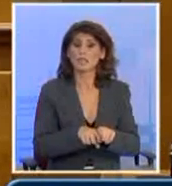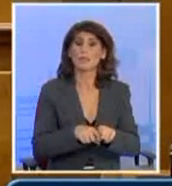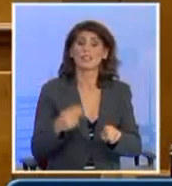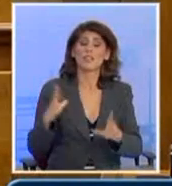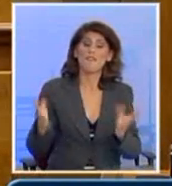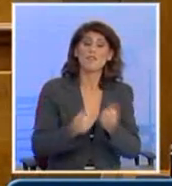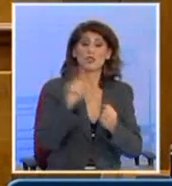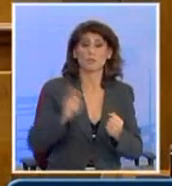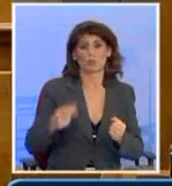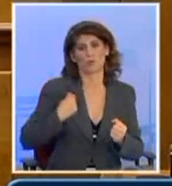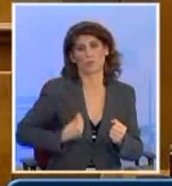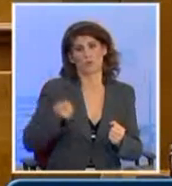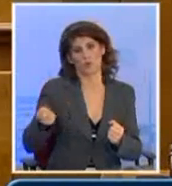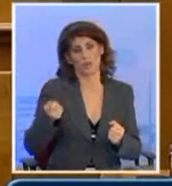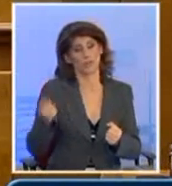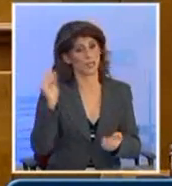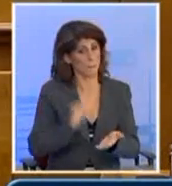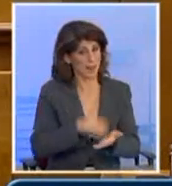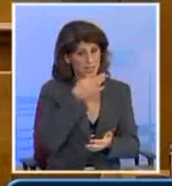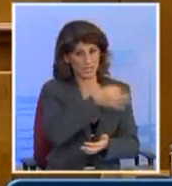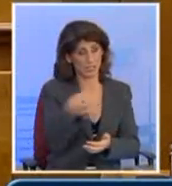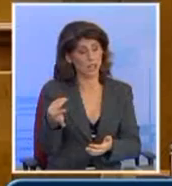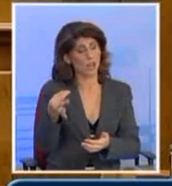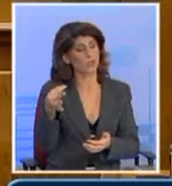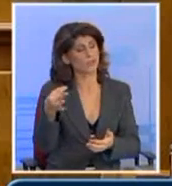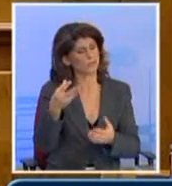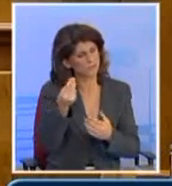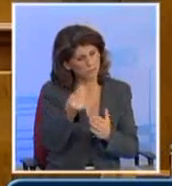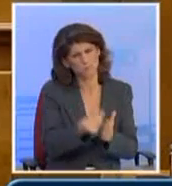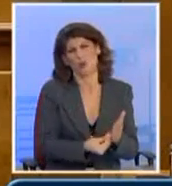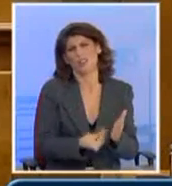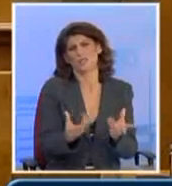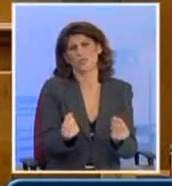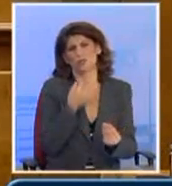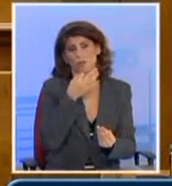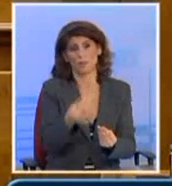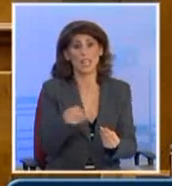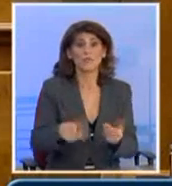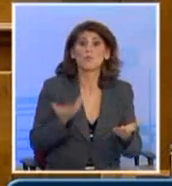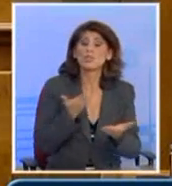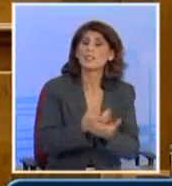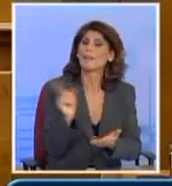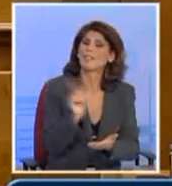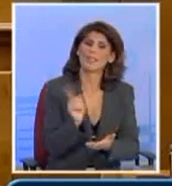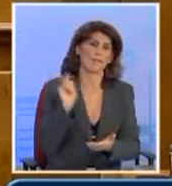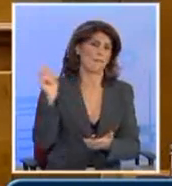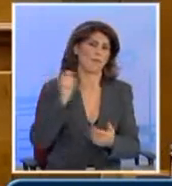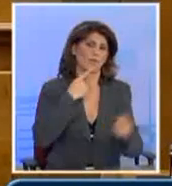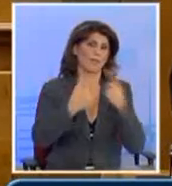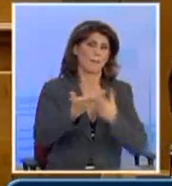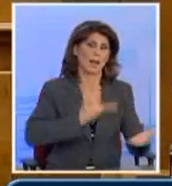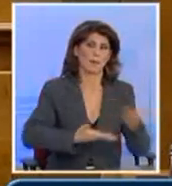χρέους. Και επαναλαμβάνω για πολλωστή φορά ότι αυτό που ζητάμε δεν είναι μια πολιτική